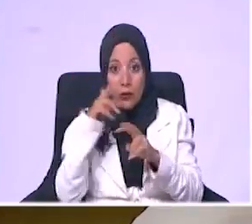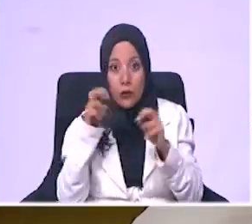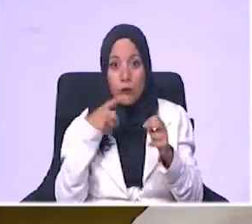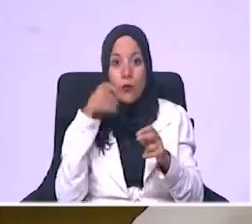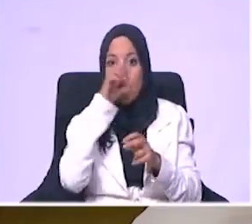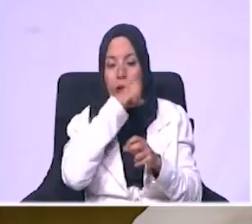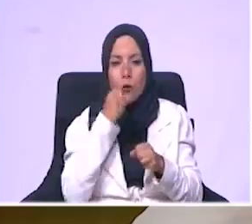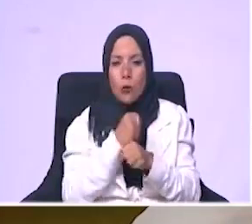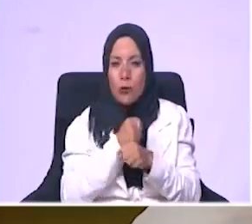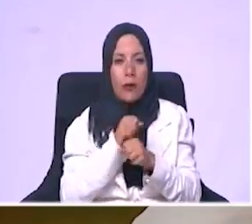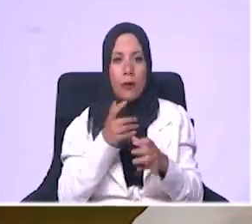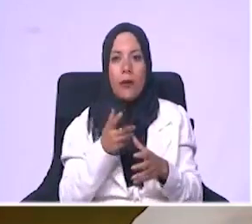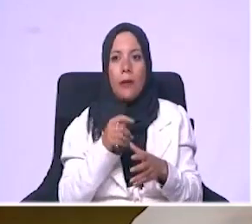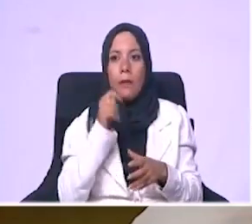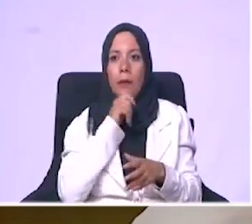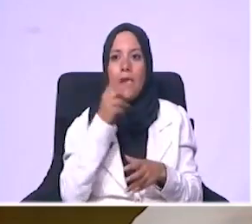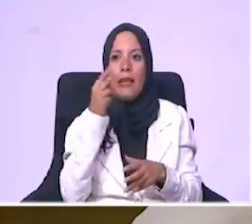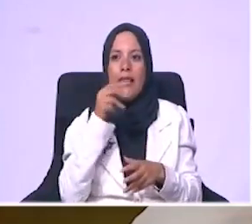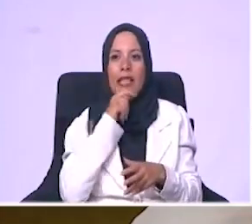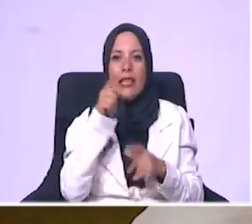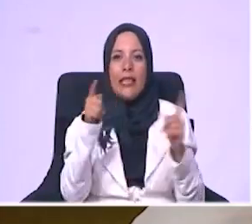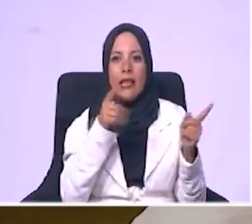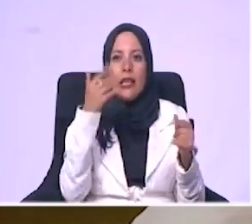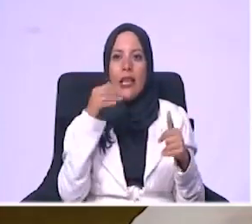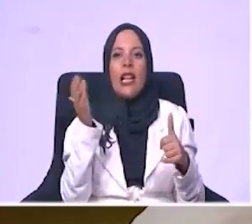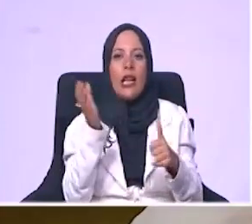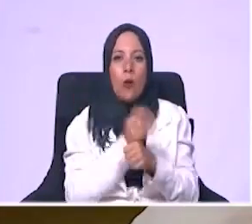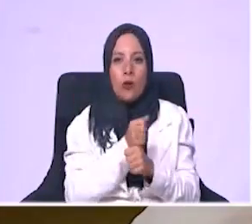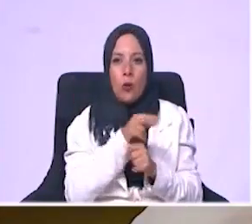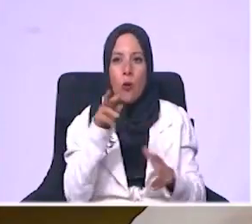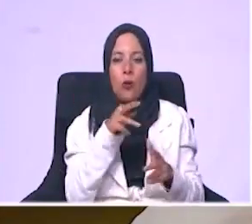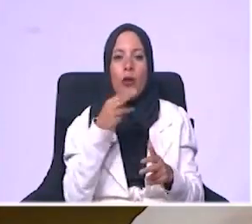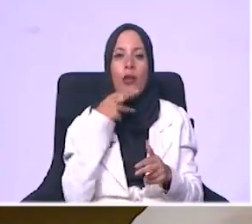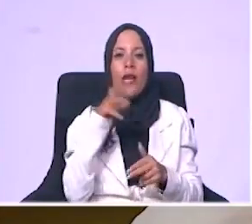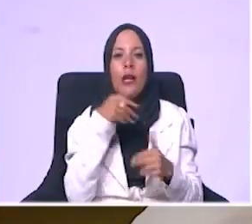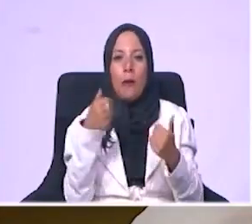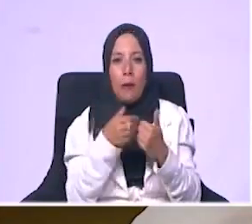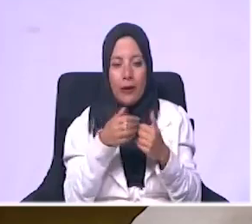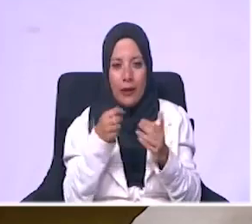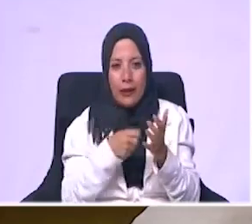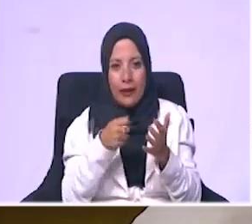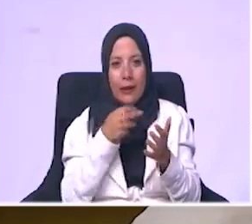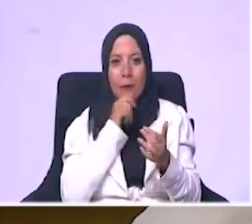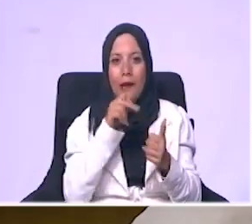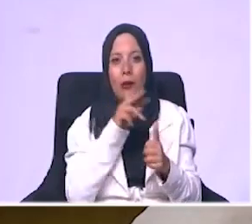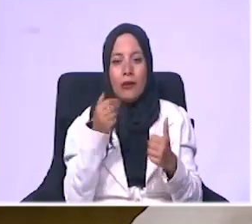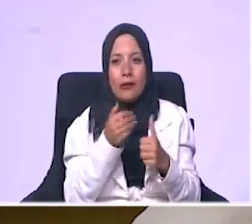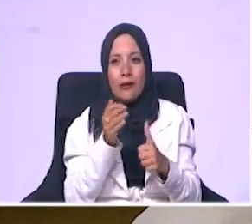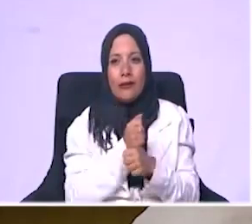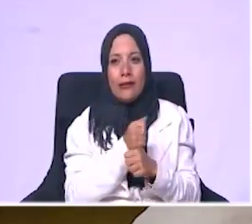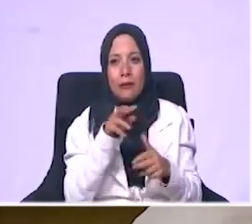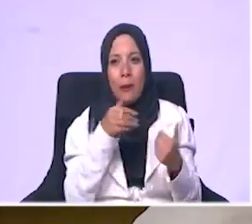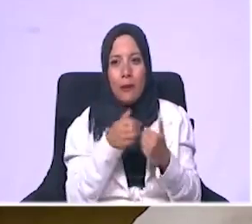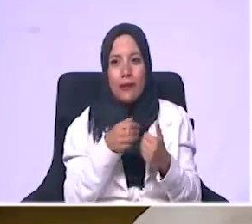وكواليس المهنه وكمان معنا اثنين من العرسان اللي اتجوزوا على ايديا الاستاذ خالد عادل وعروسته اميره